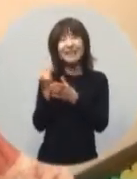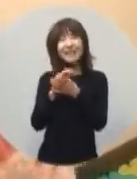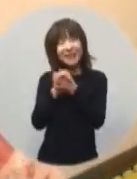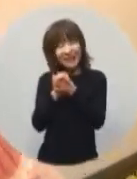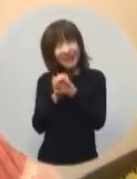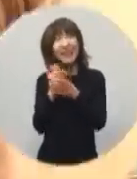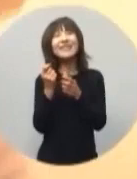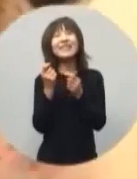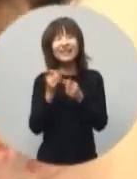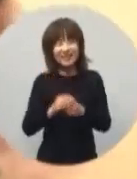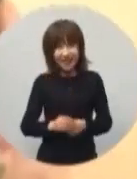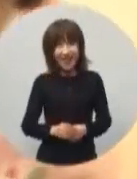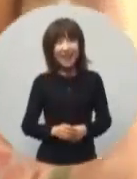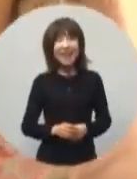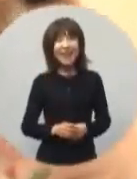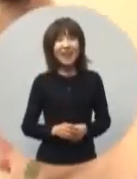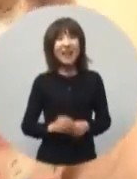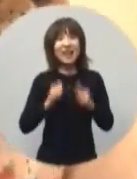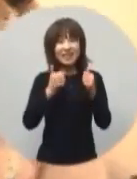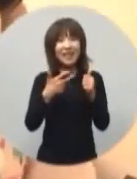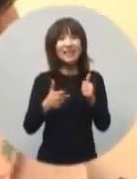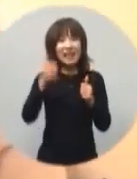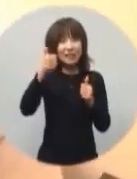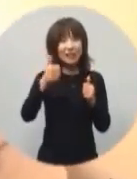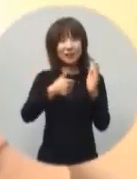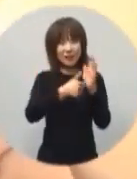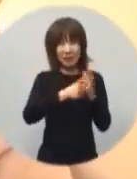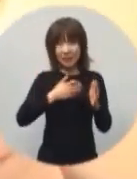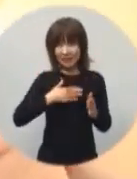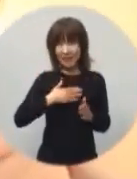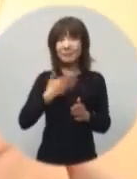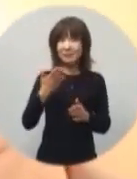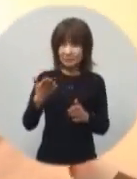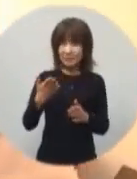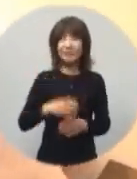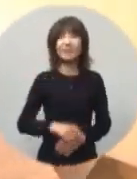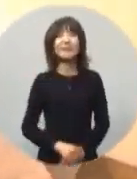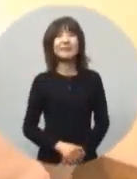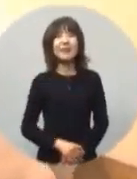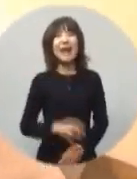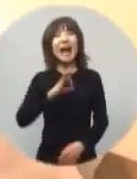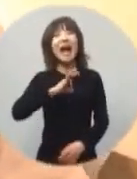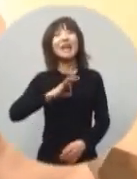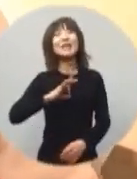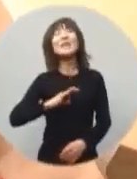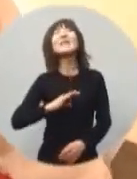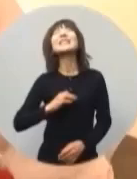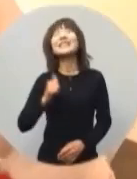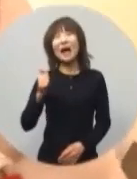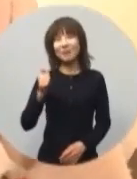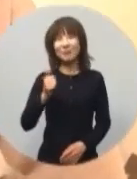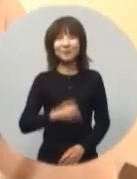ね。ちなみに茅ヶ崎市長の名前知ってる？ 服部さん。